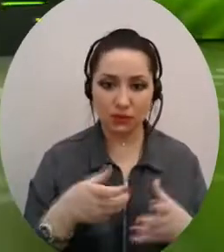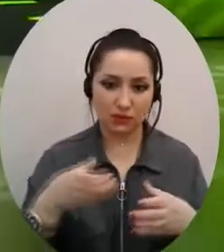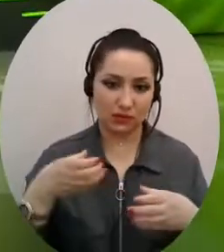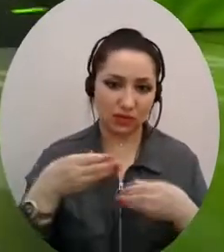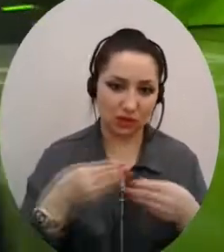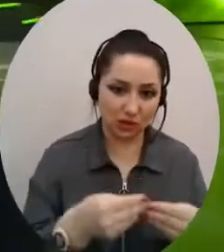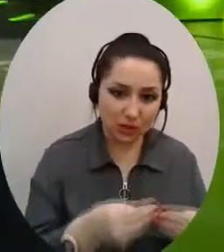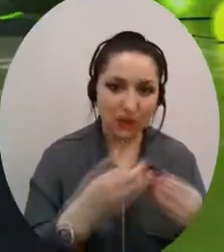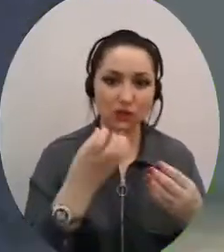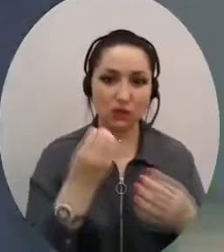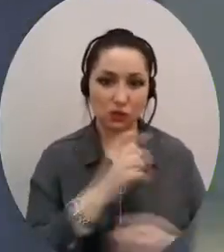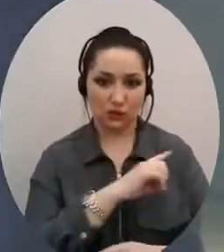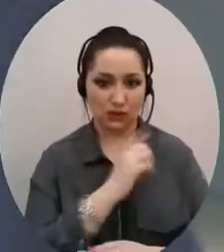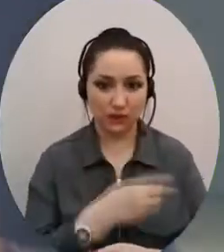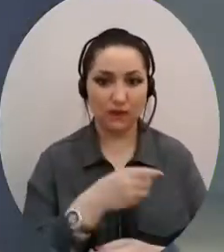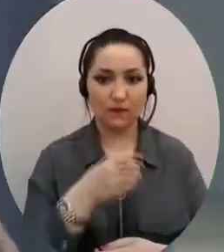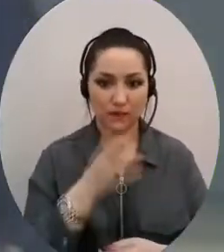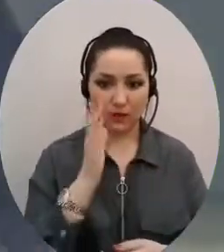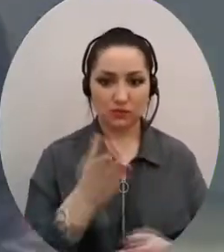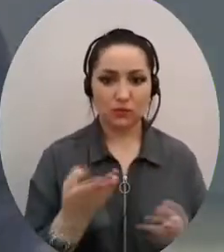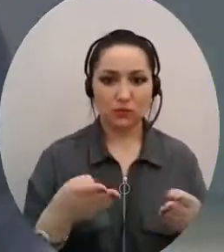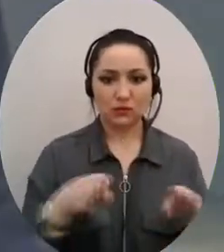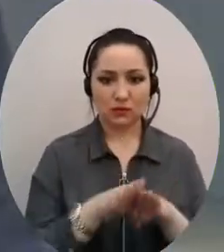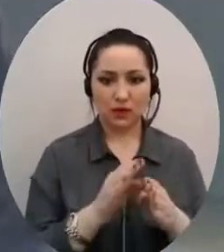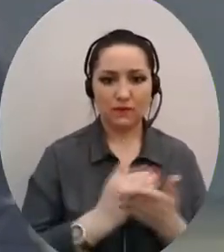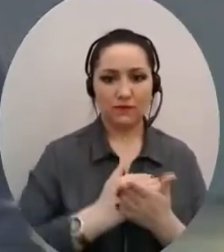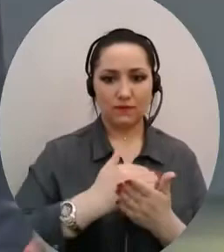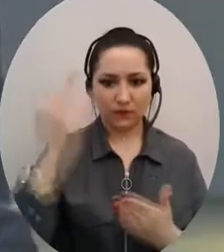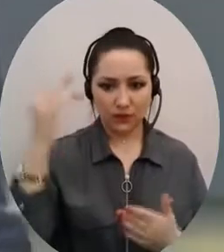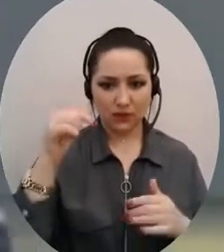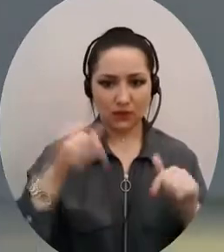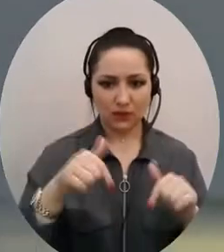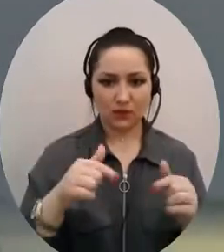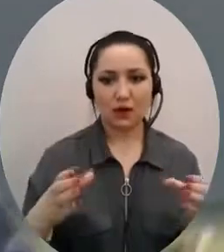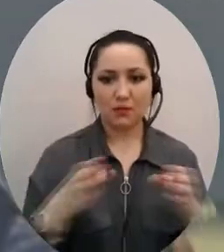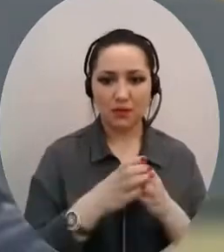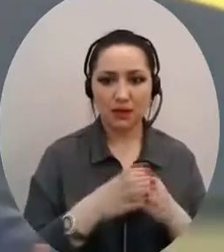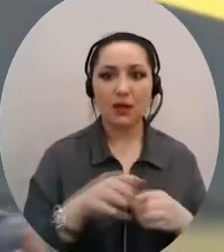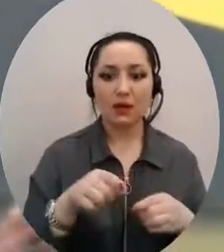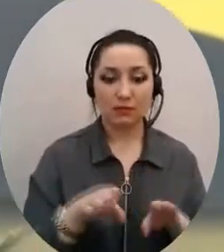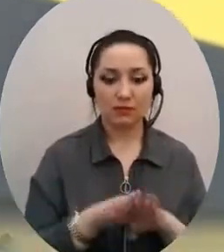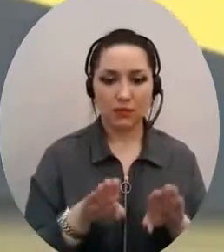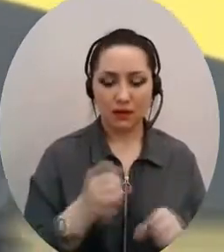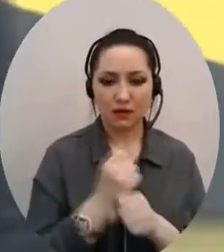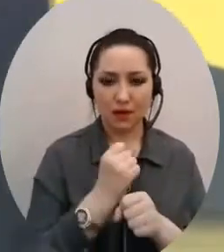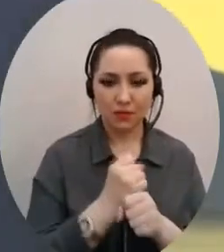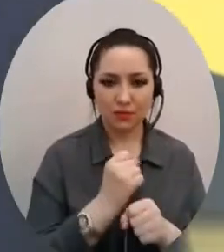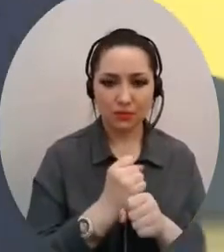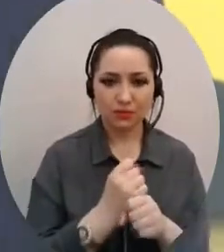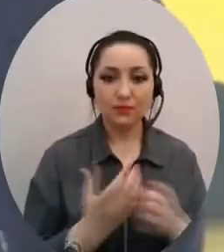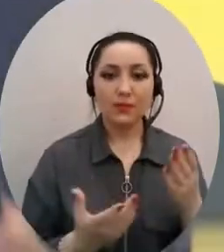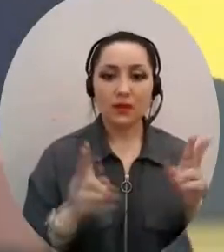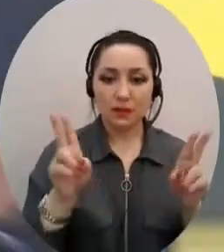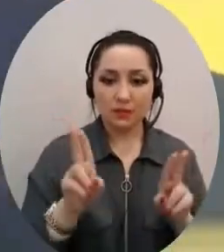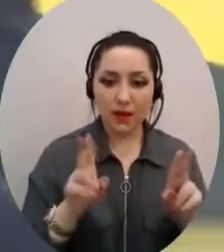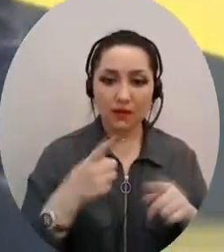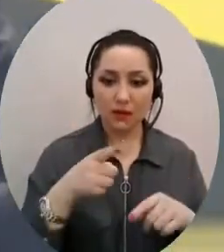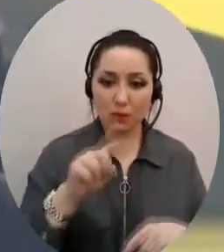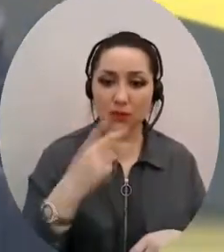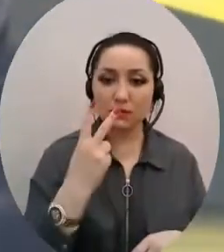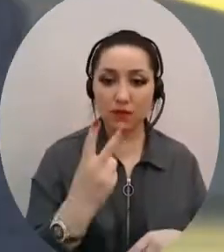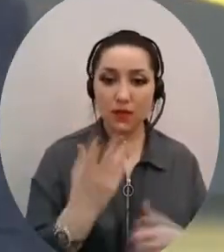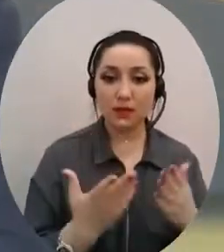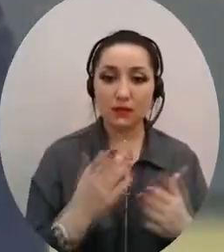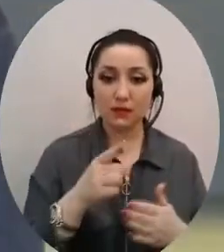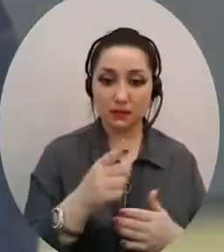сильнее, вы будете закрывать самые высокие вершины здесь в компании. Это так работает. И правило номер два. Если ты